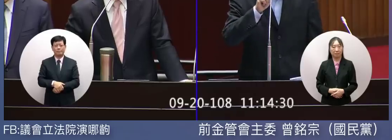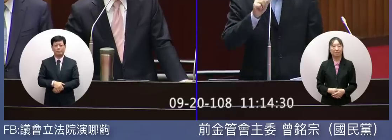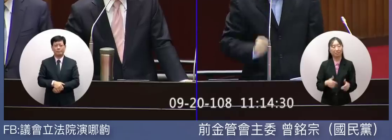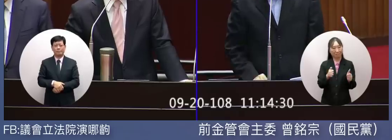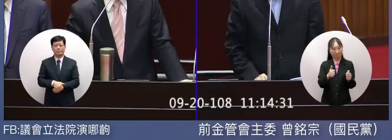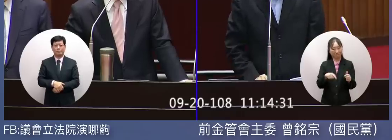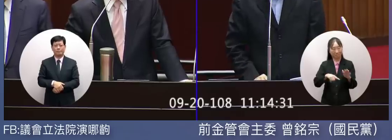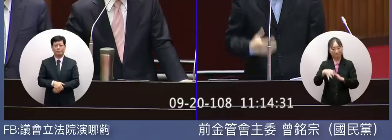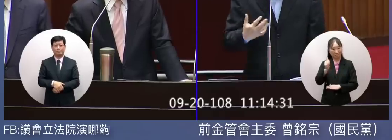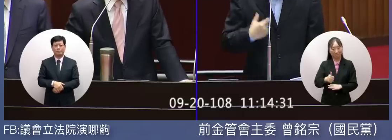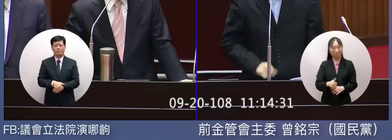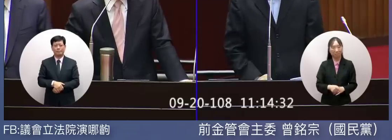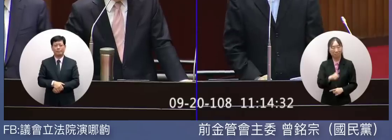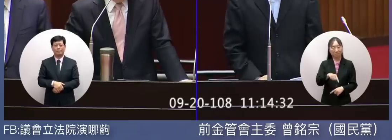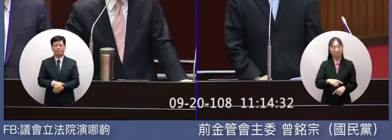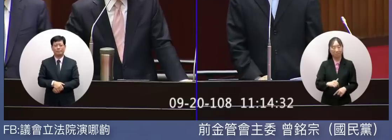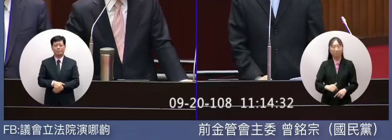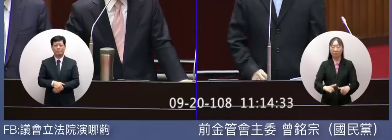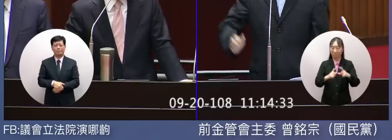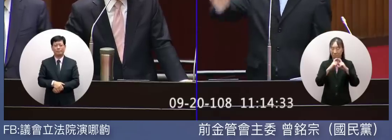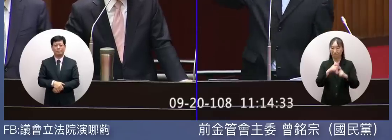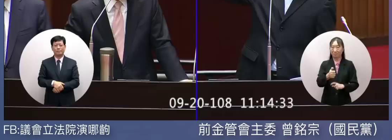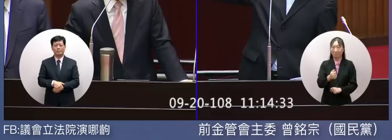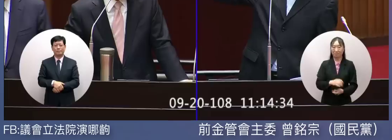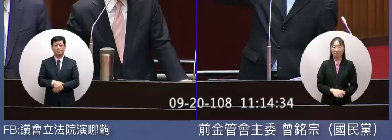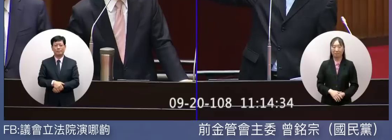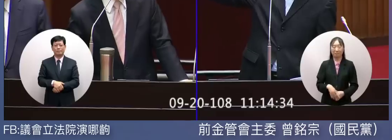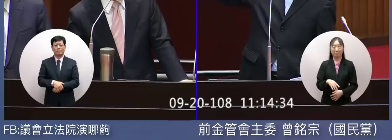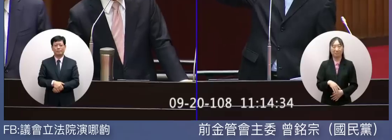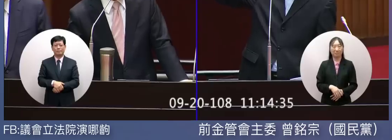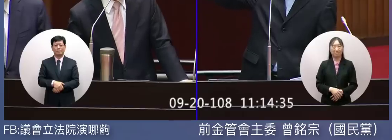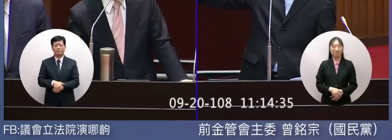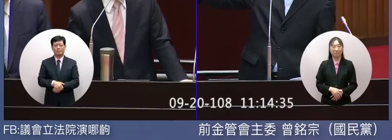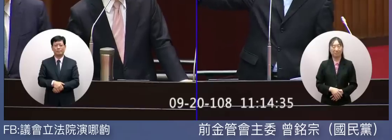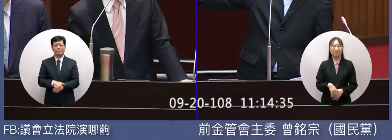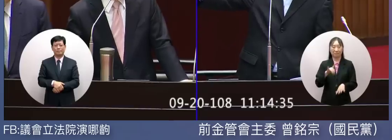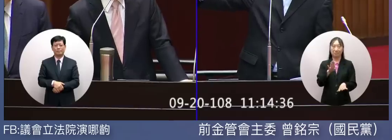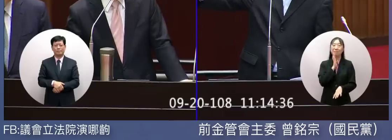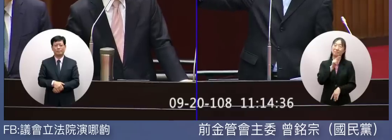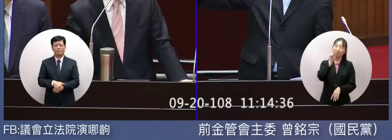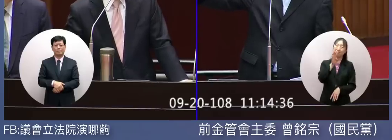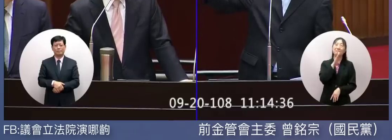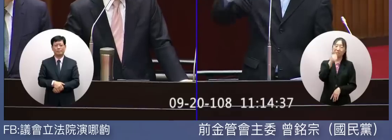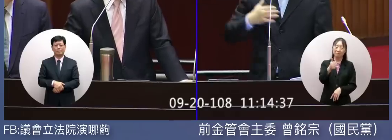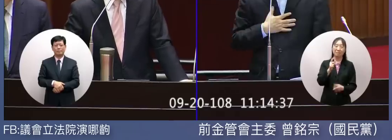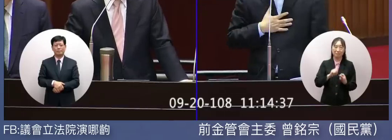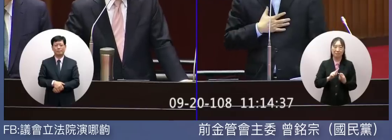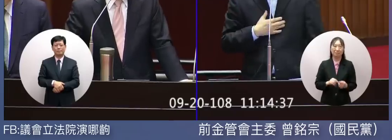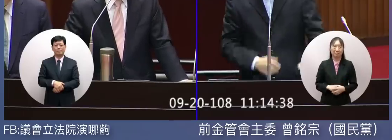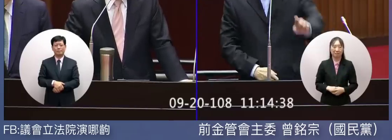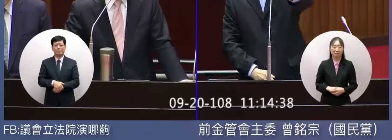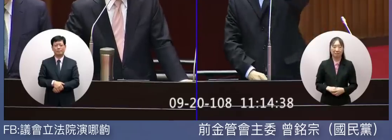谢谢院长，你很诚恳地答复这个问题。你看的是他的优势面，但